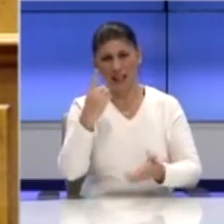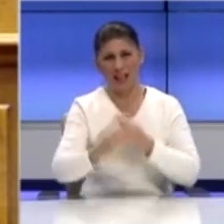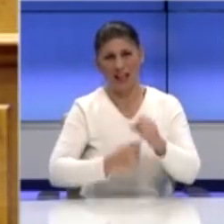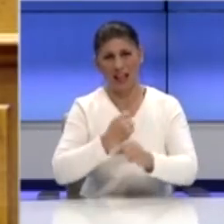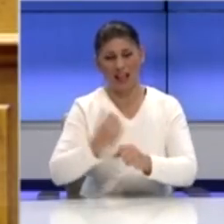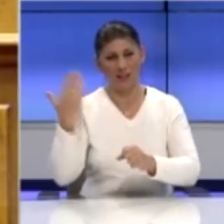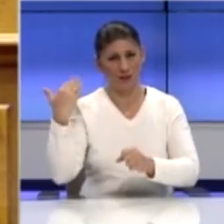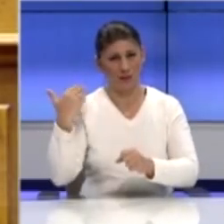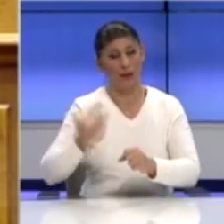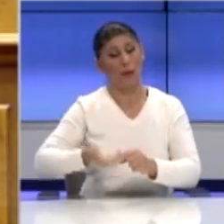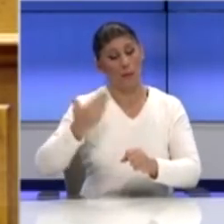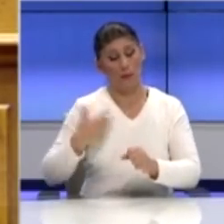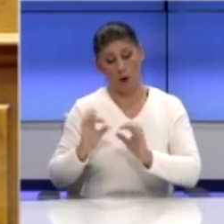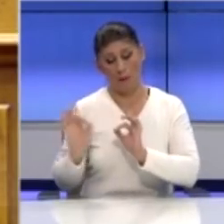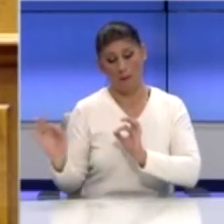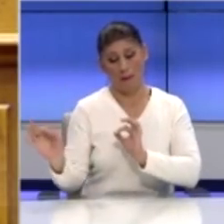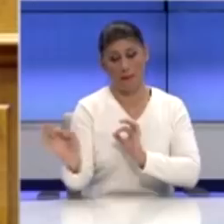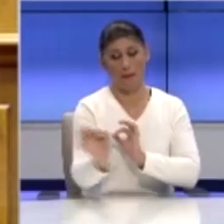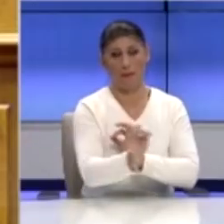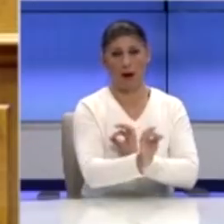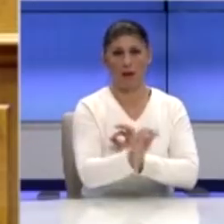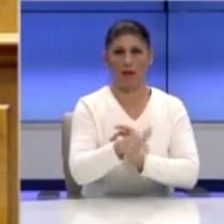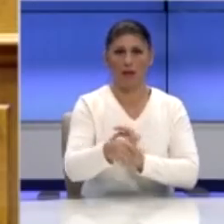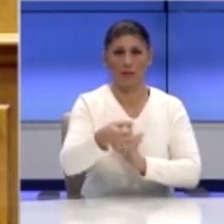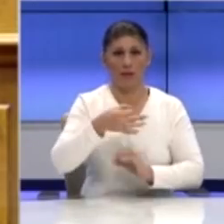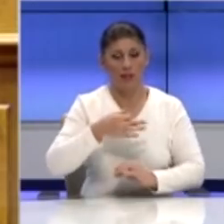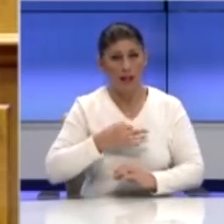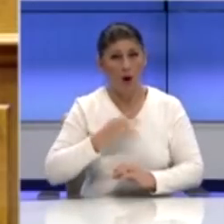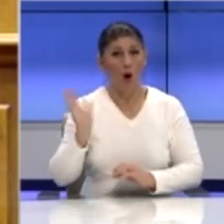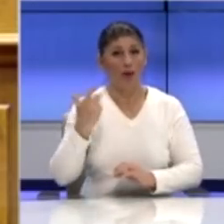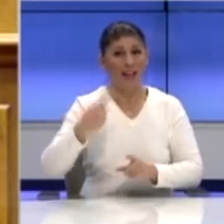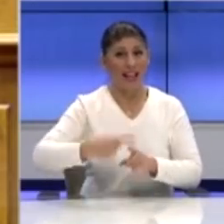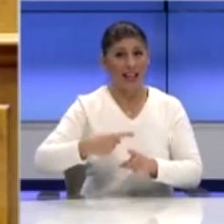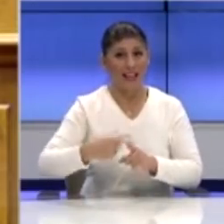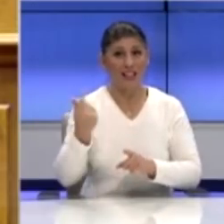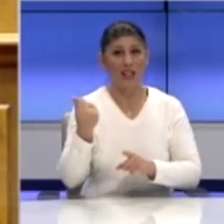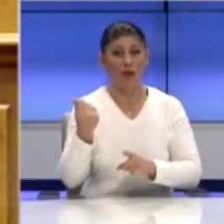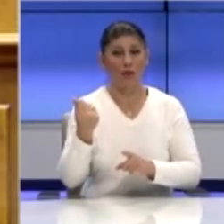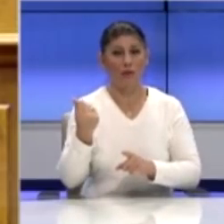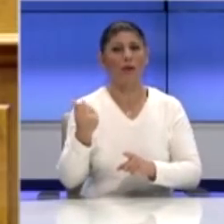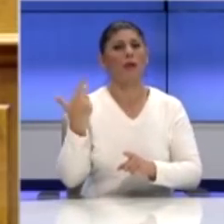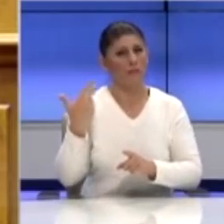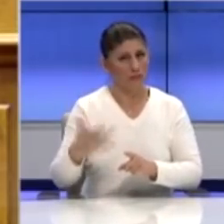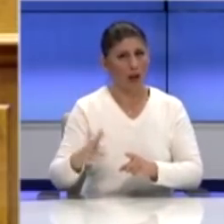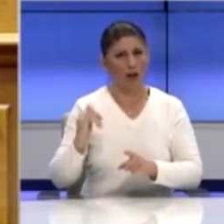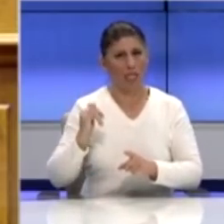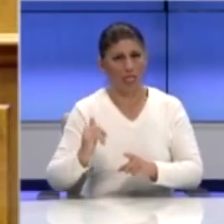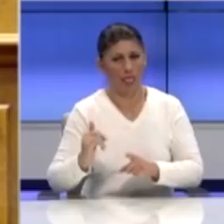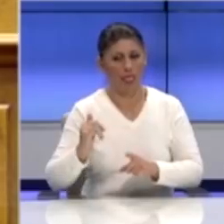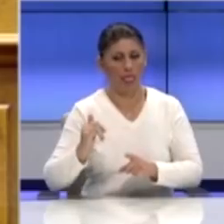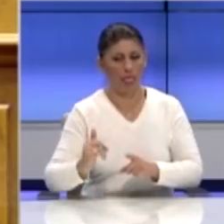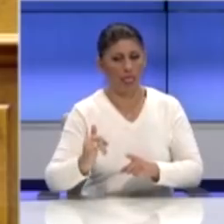πριν, προ-κορονοϊού. Και τα λέγατε όταν η ελληνική οικονομία βρισκόταν ήδη σε